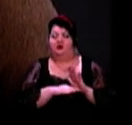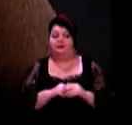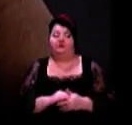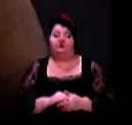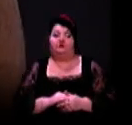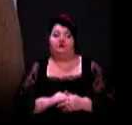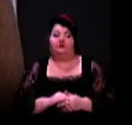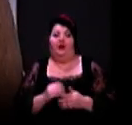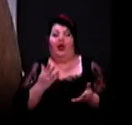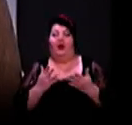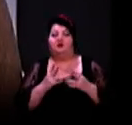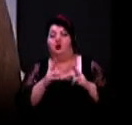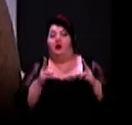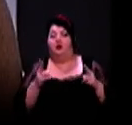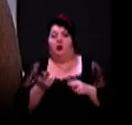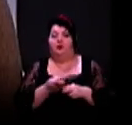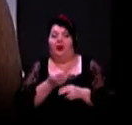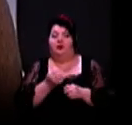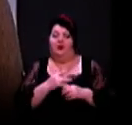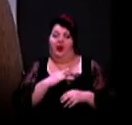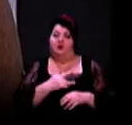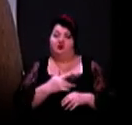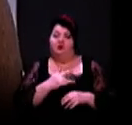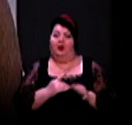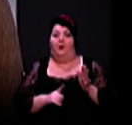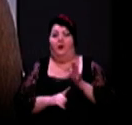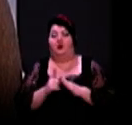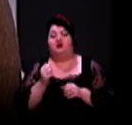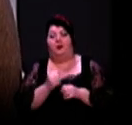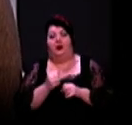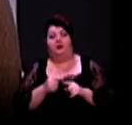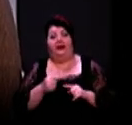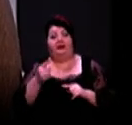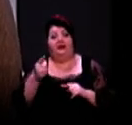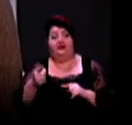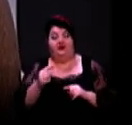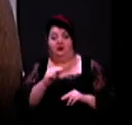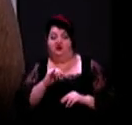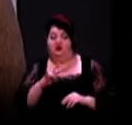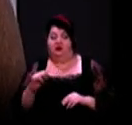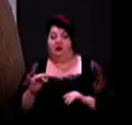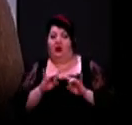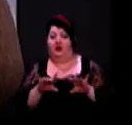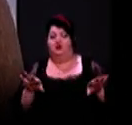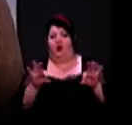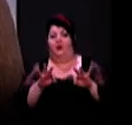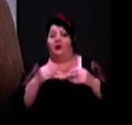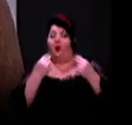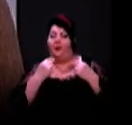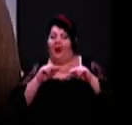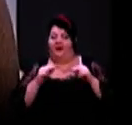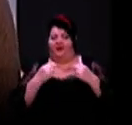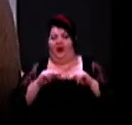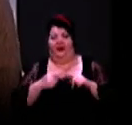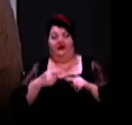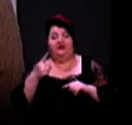Якщо хтось із безробітних сумнівається, чи починати йому працювати дистанційно, чи ні, розкажіть про переваги дистанційної